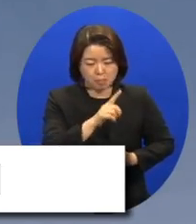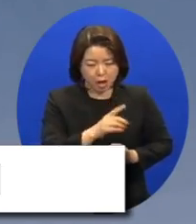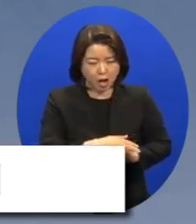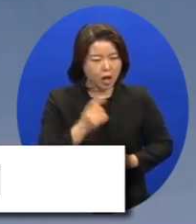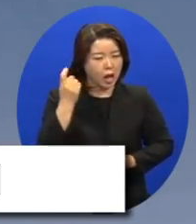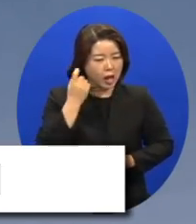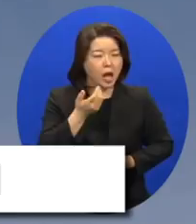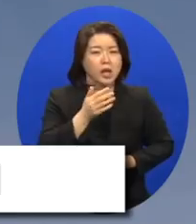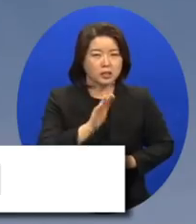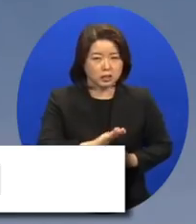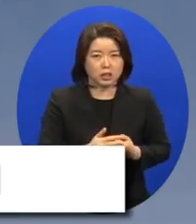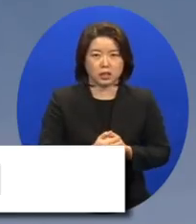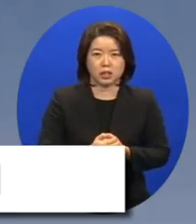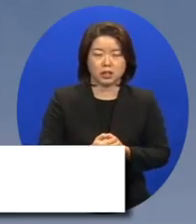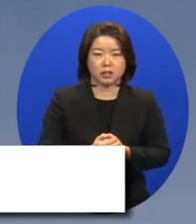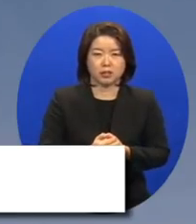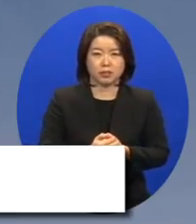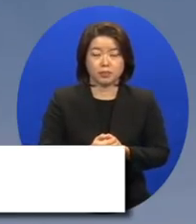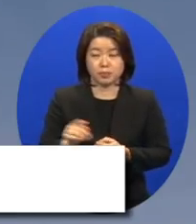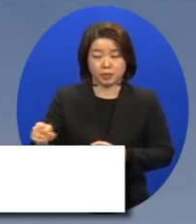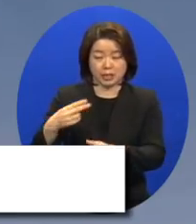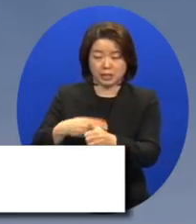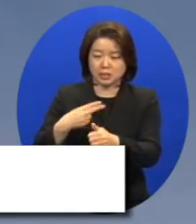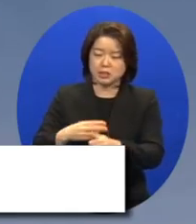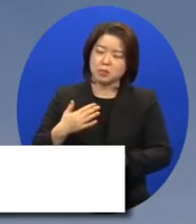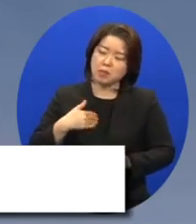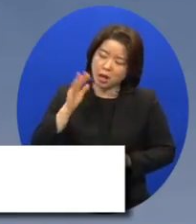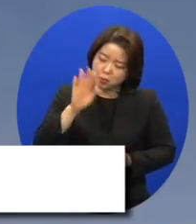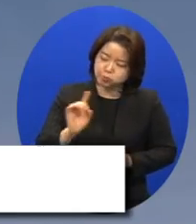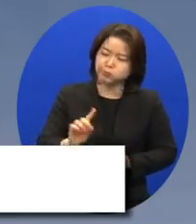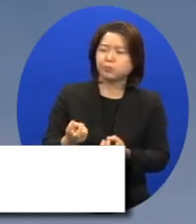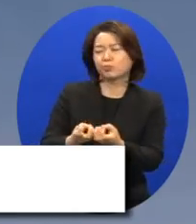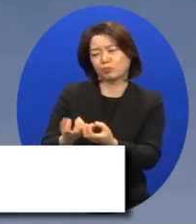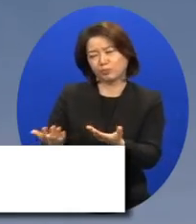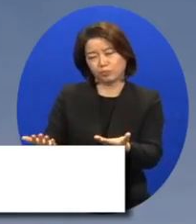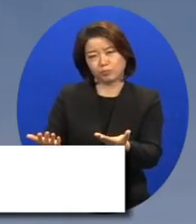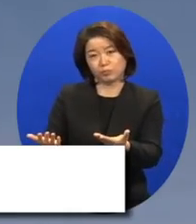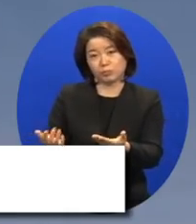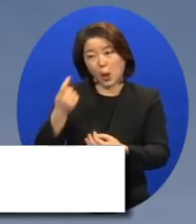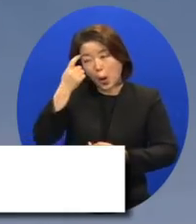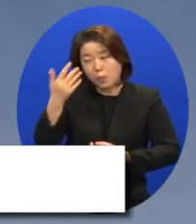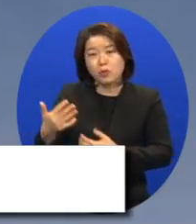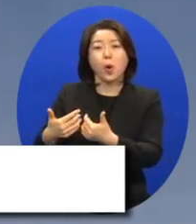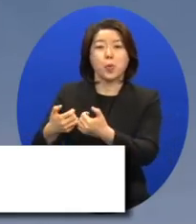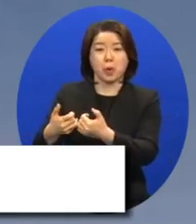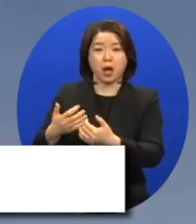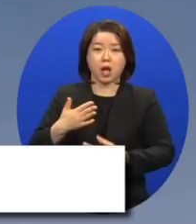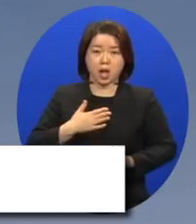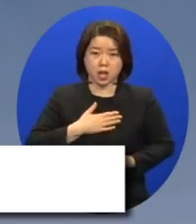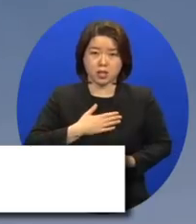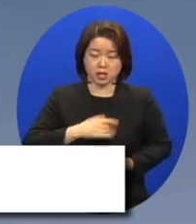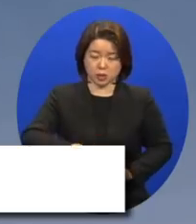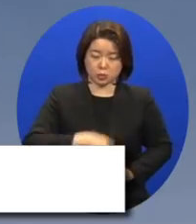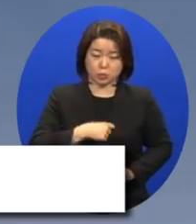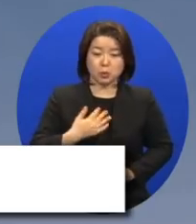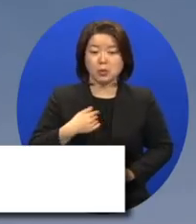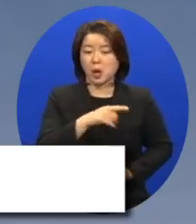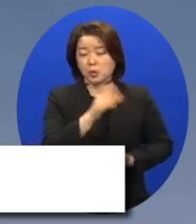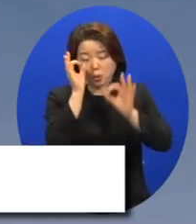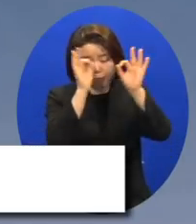들었는데 선생님 제가 어떻게 해야 하는 겁니까 제가 솔직 2 나도 보고